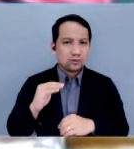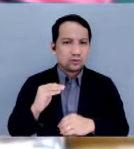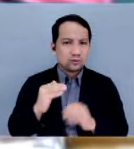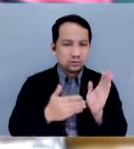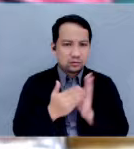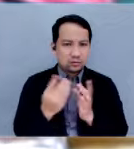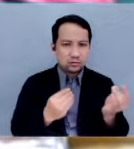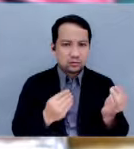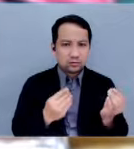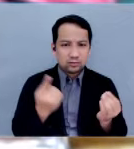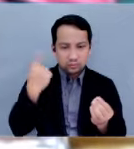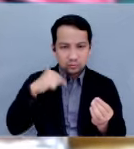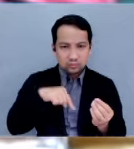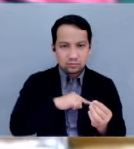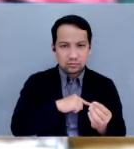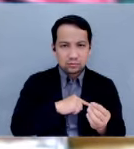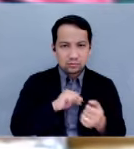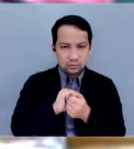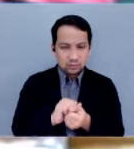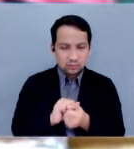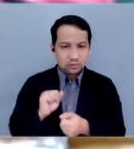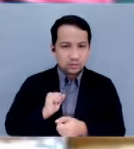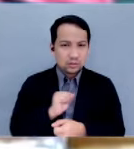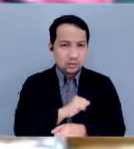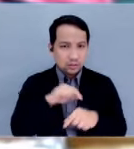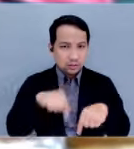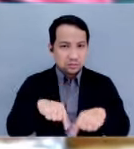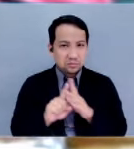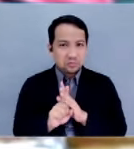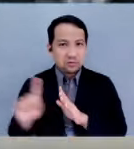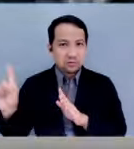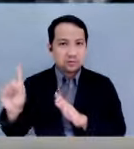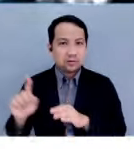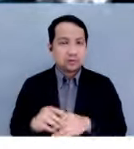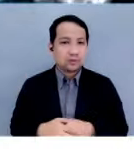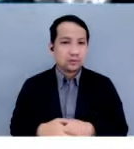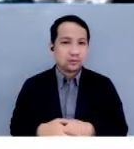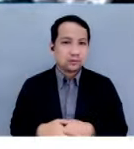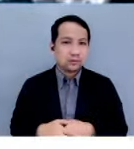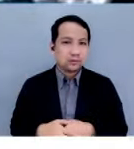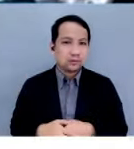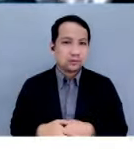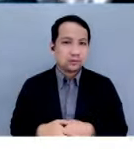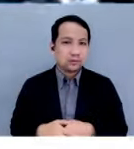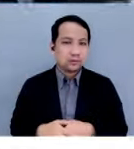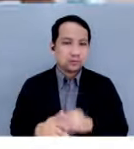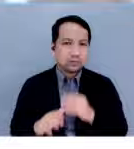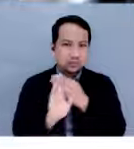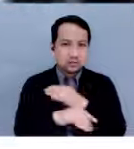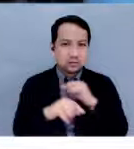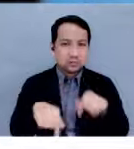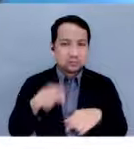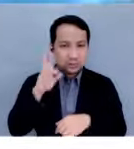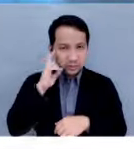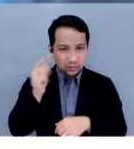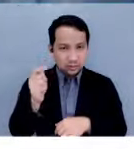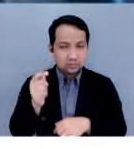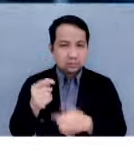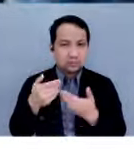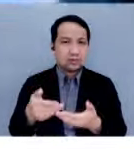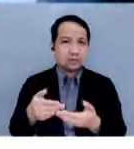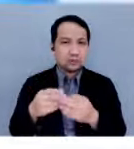that kasama mo dito, mag-walk out, walk-outan ka. Hindi na bumalik sa pagdinig si Tulfo. Ipagpapatuloy naman